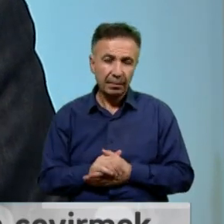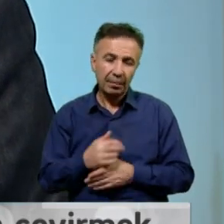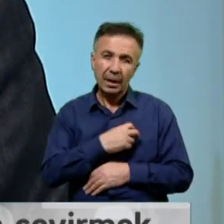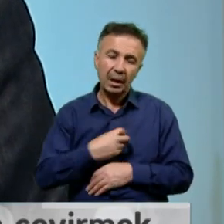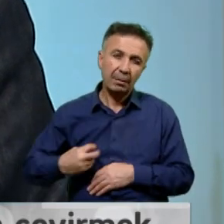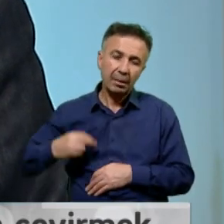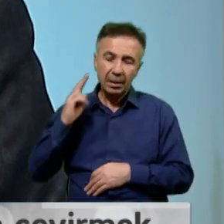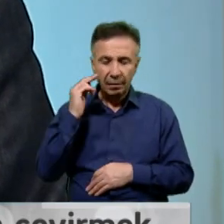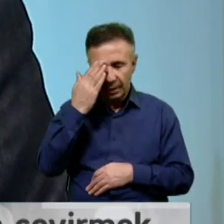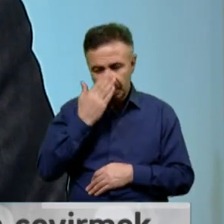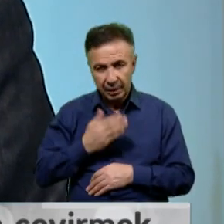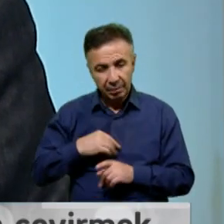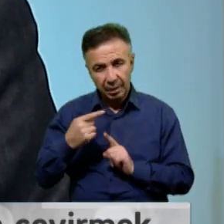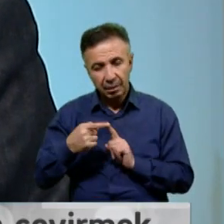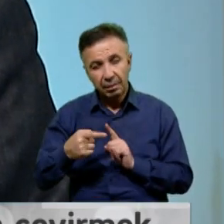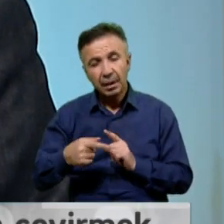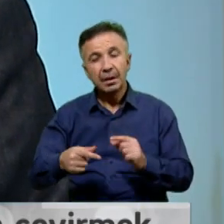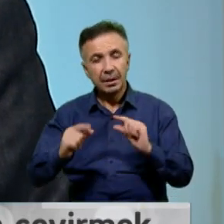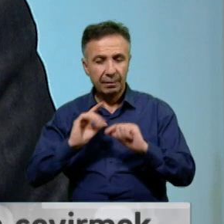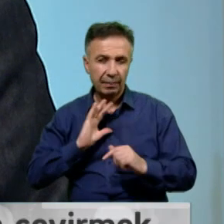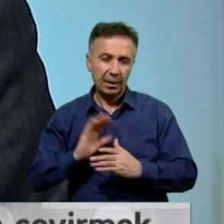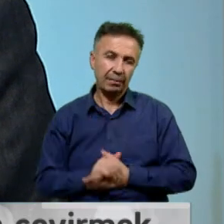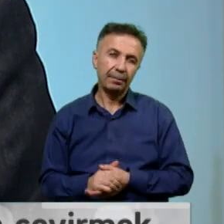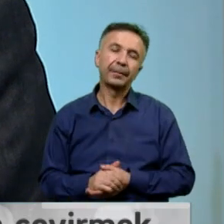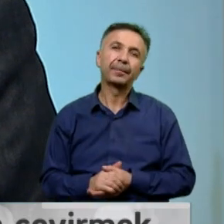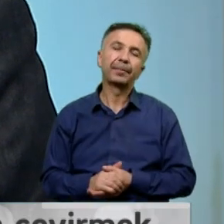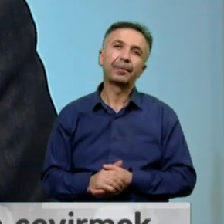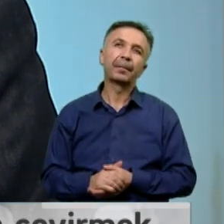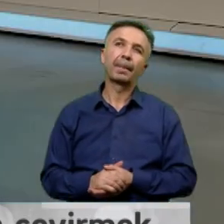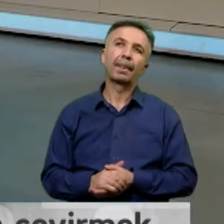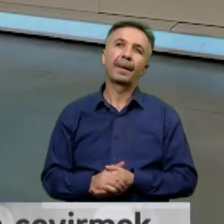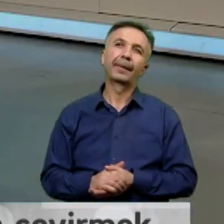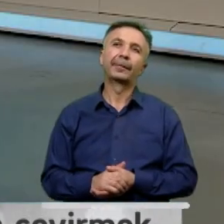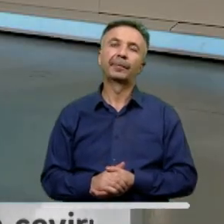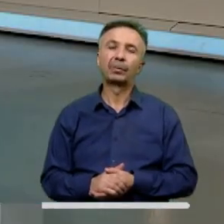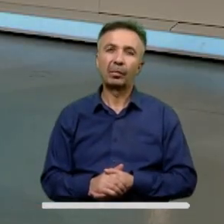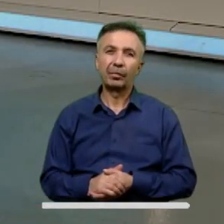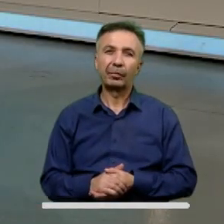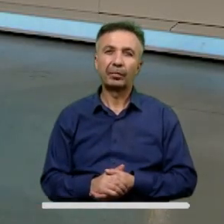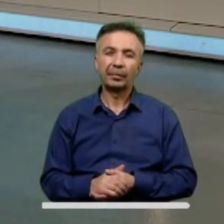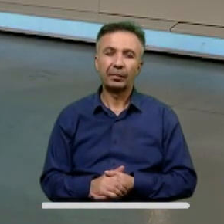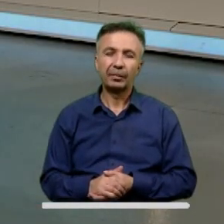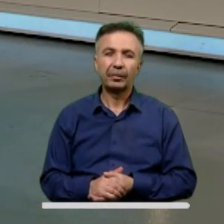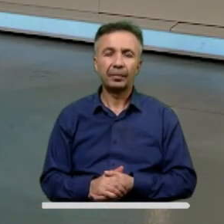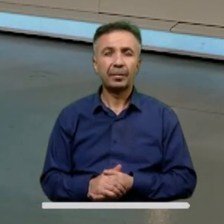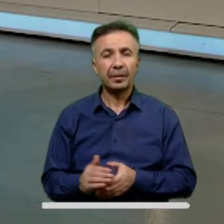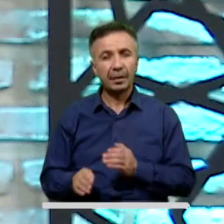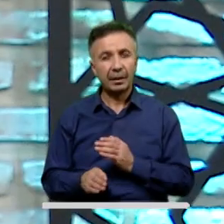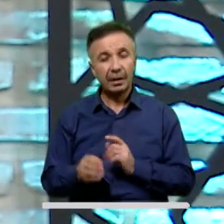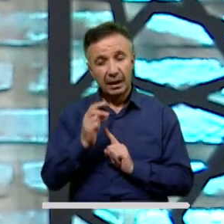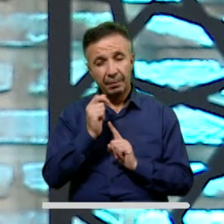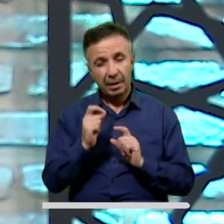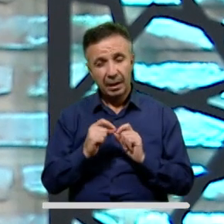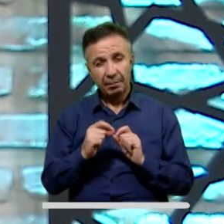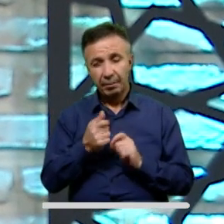Aleyhisselam'dan nakledilen bir hadisi şerife dayanmaktadır. Eyvallah. Teşekkür ederiz hocam. İbrahim Bey İstanbul'dan bizi